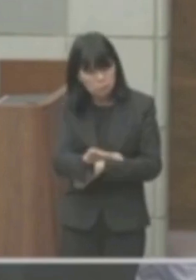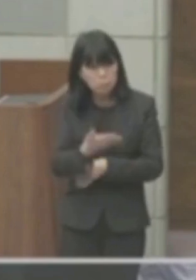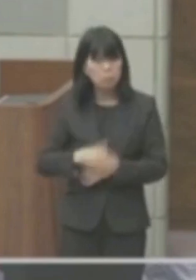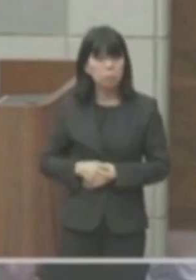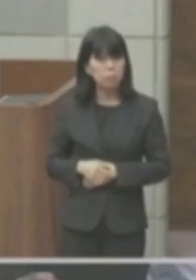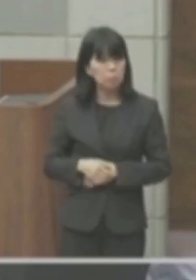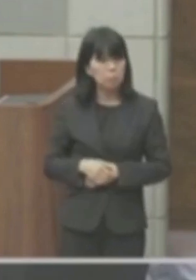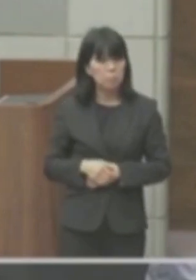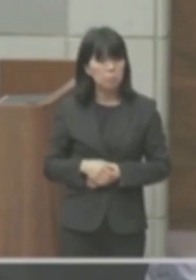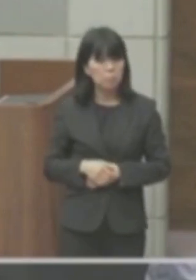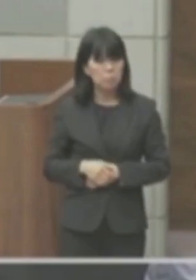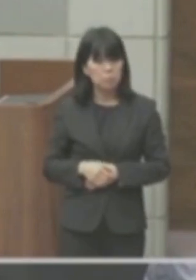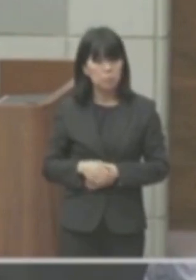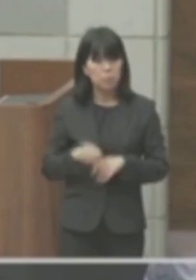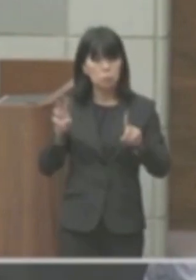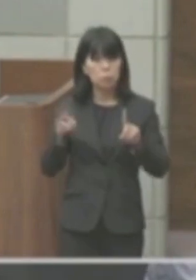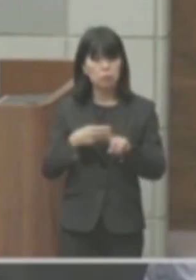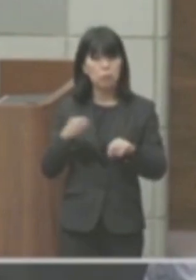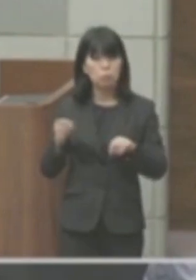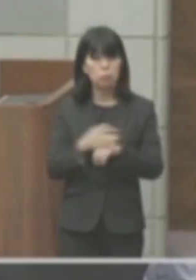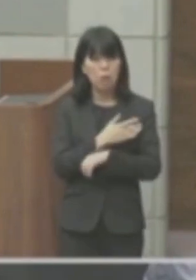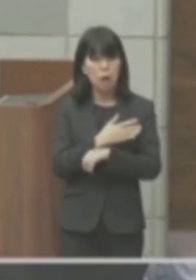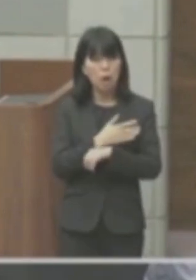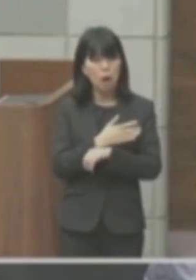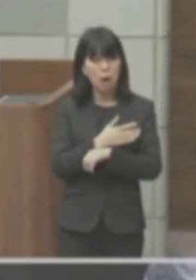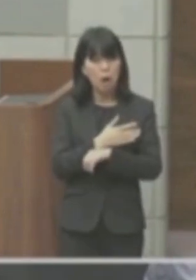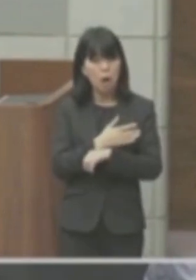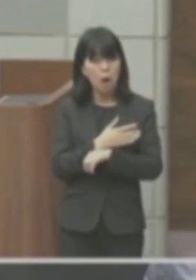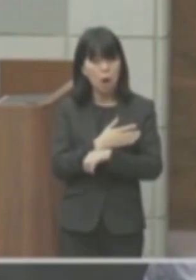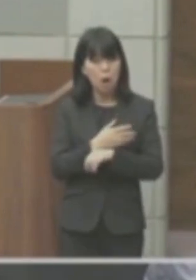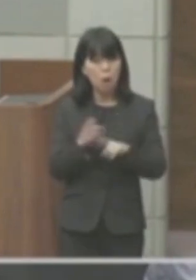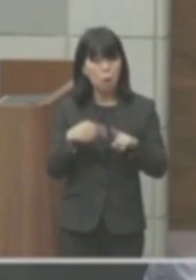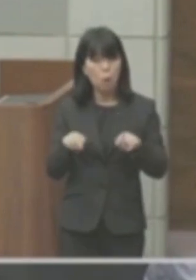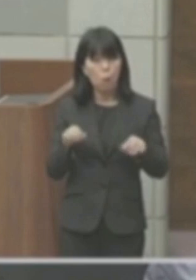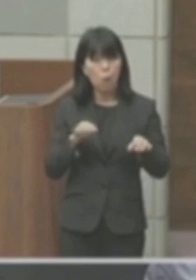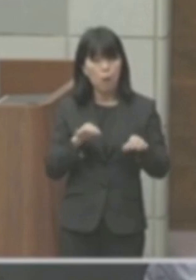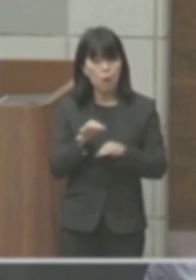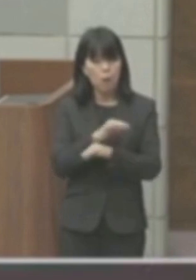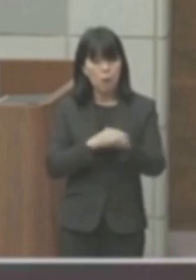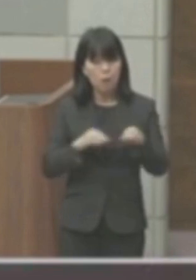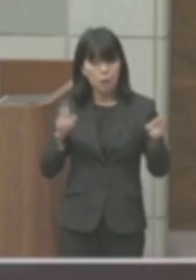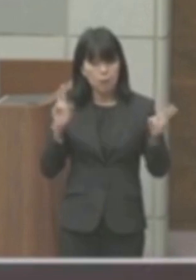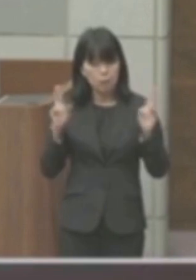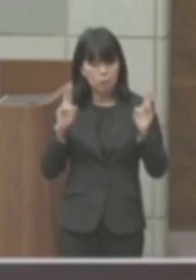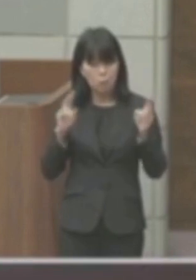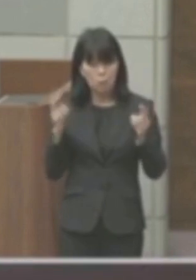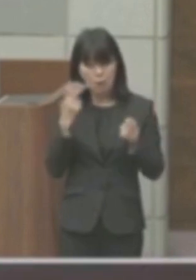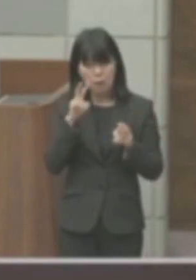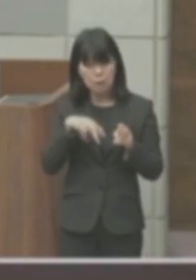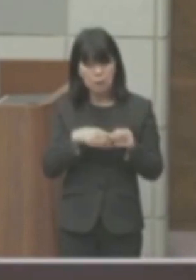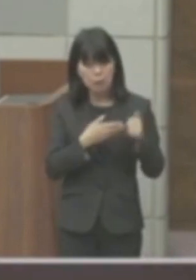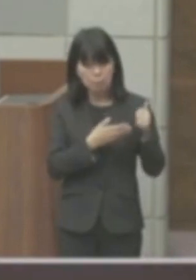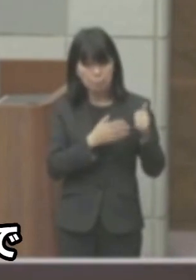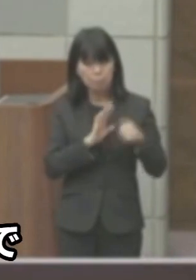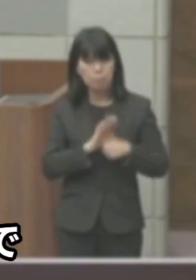高級会社 杉浦公営企業管理者兼水道局長。